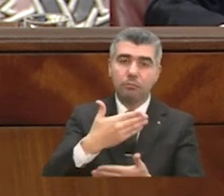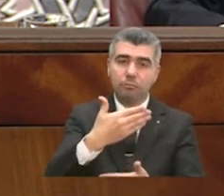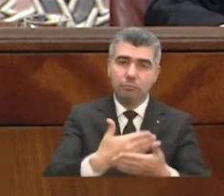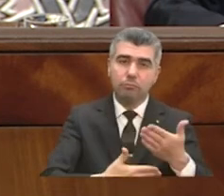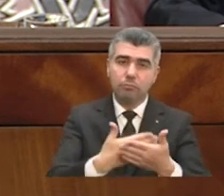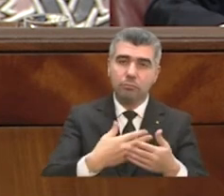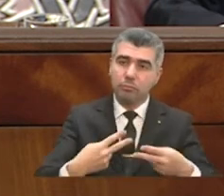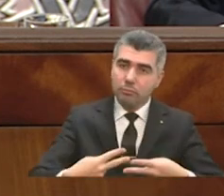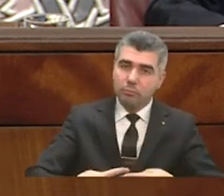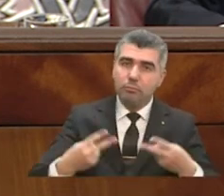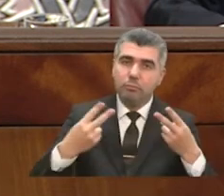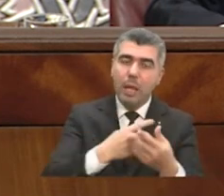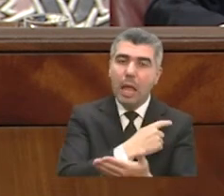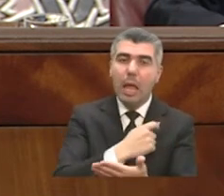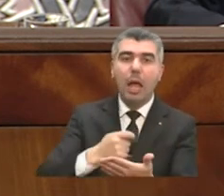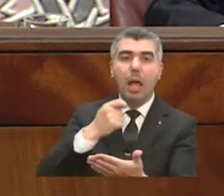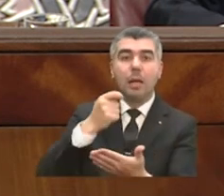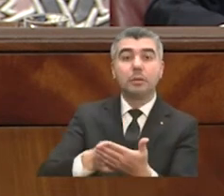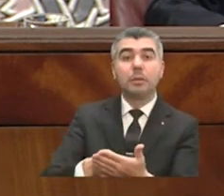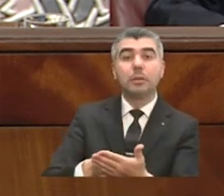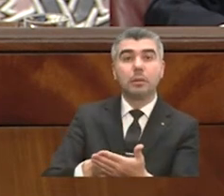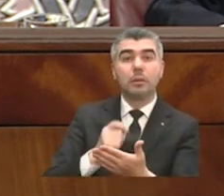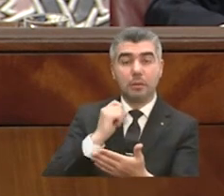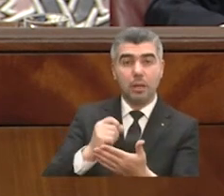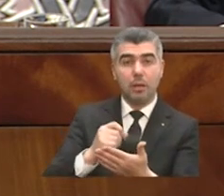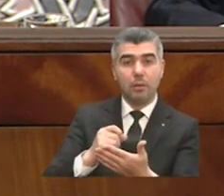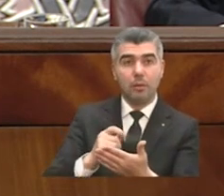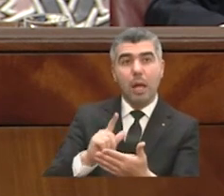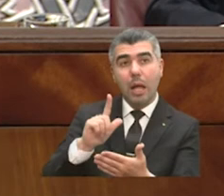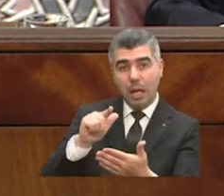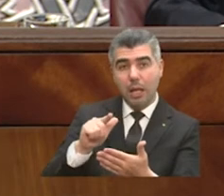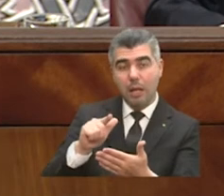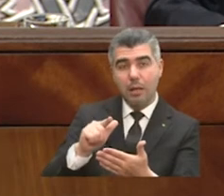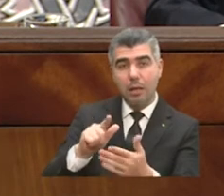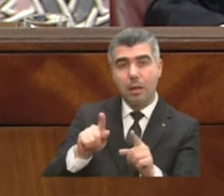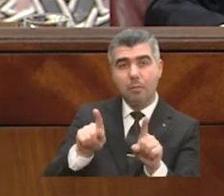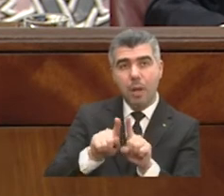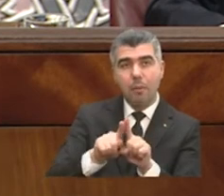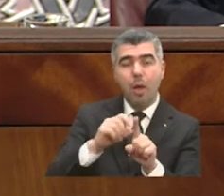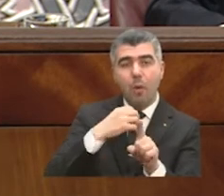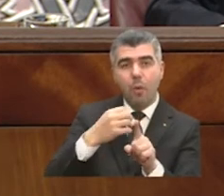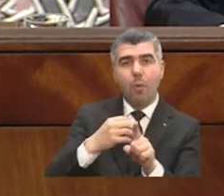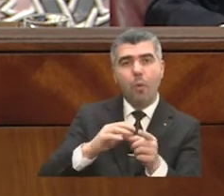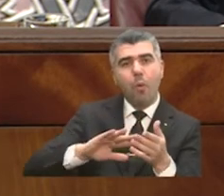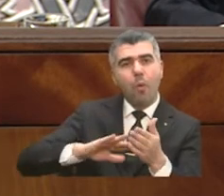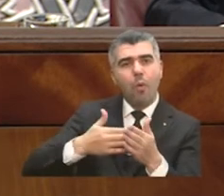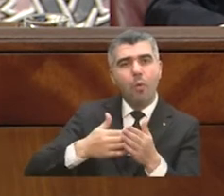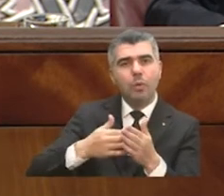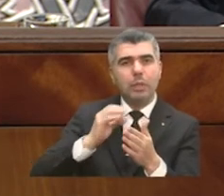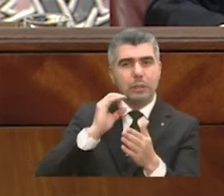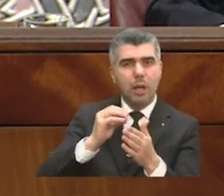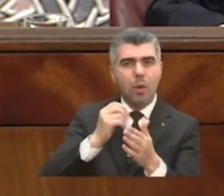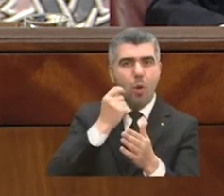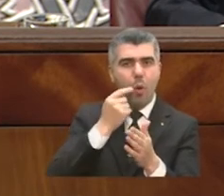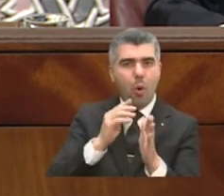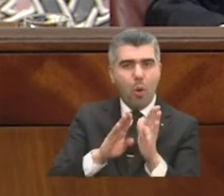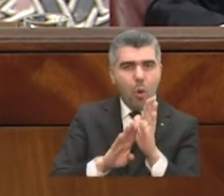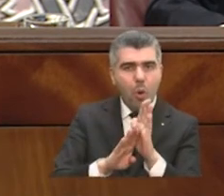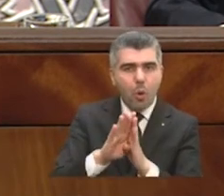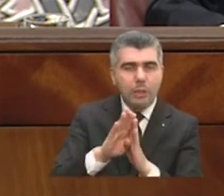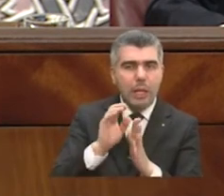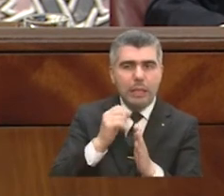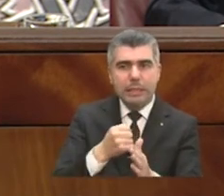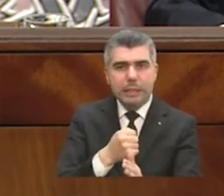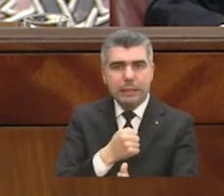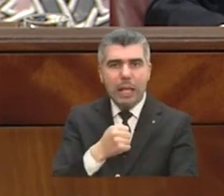compétences du système judiciaire, notamment sur des questions qui